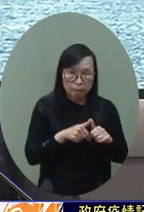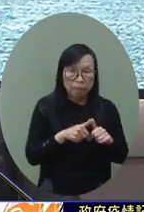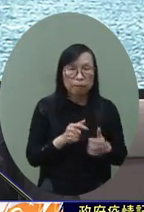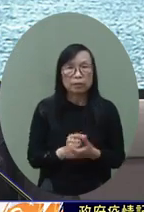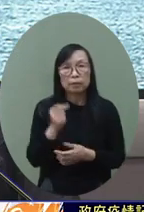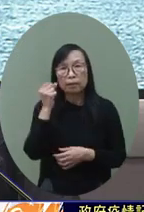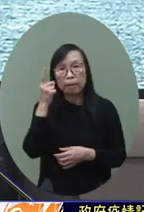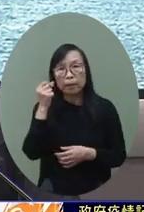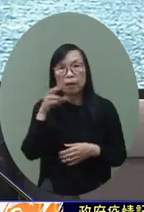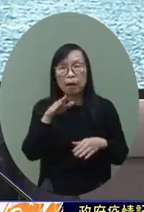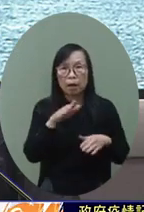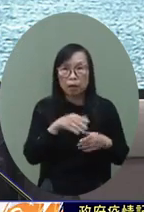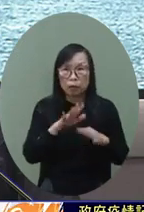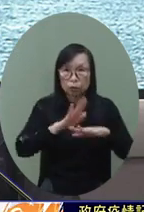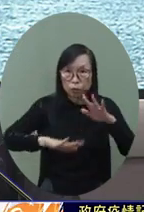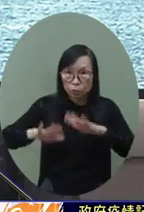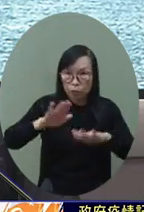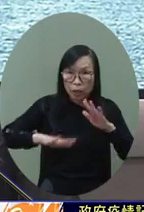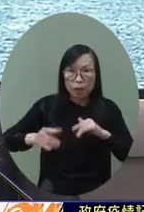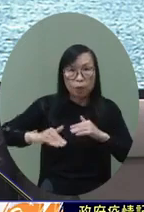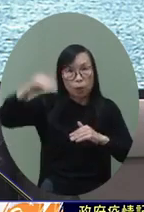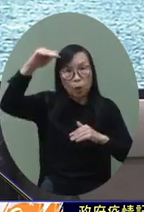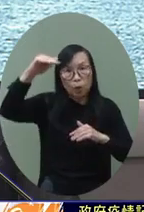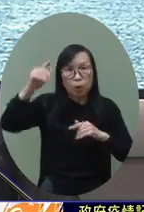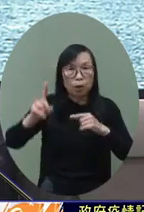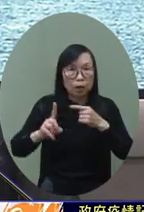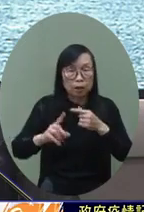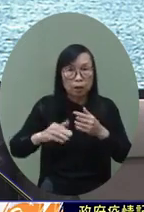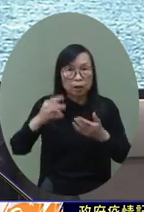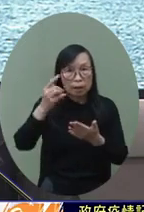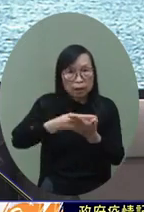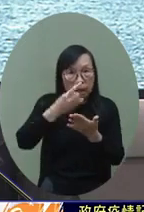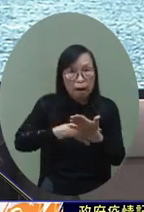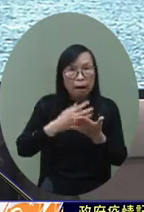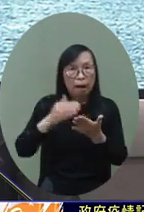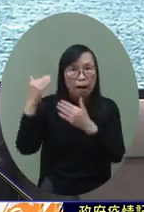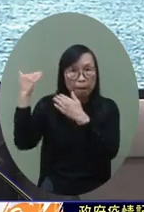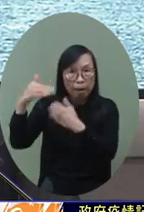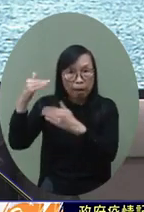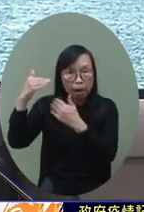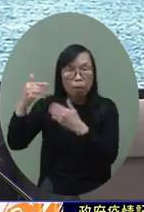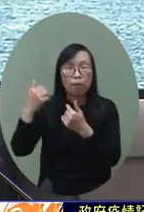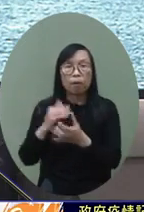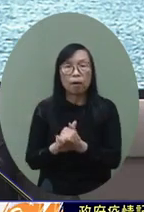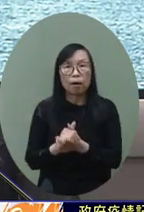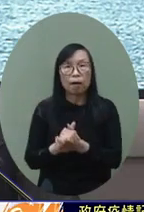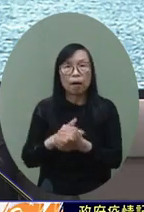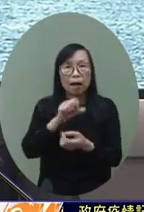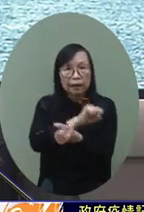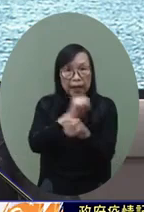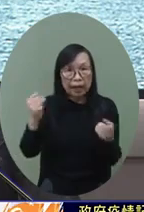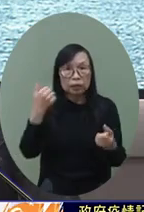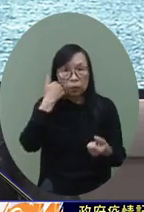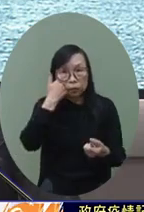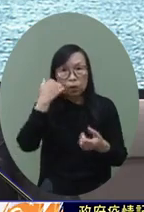係處理呢一個要好高規格喺個儲存啊、物流啊，同埋即係解凍之後嗰個藥